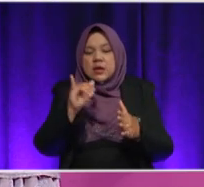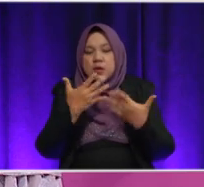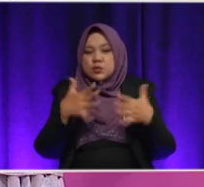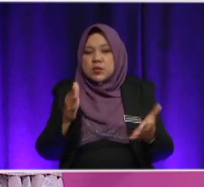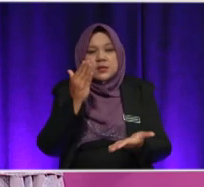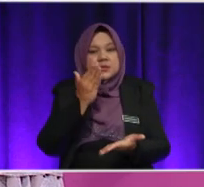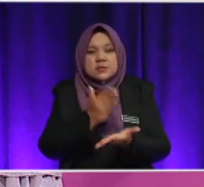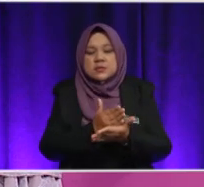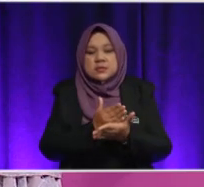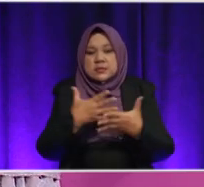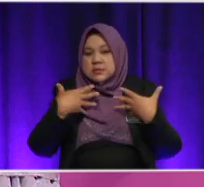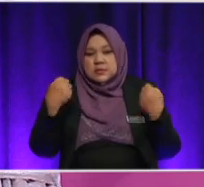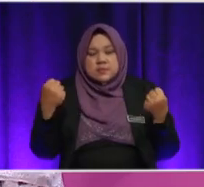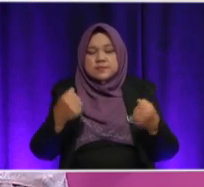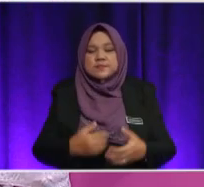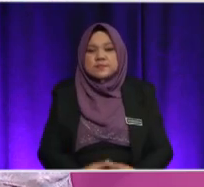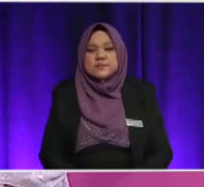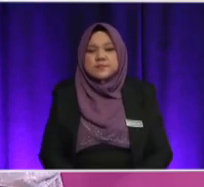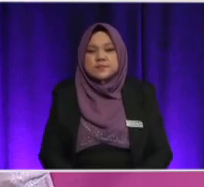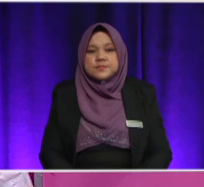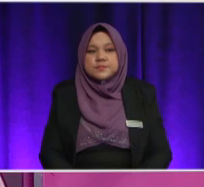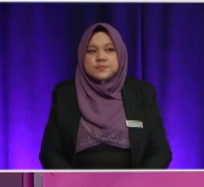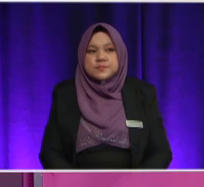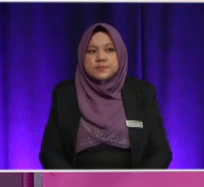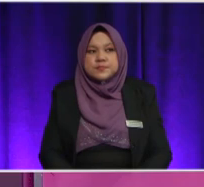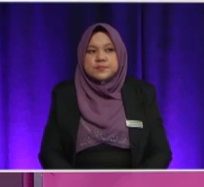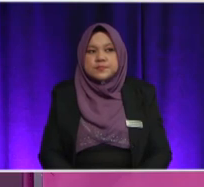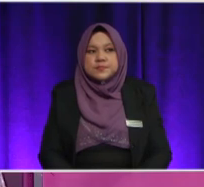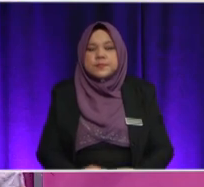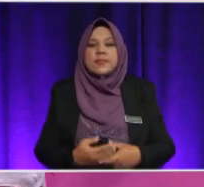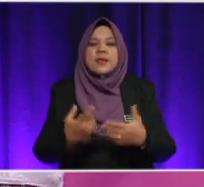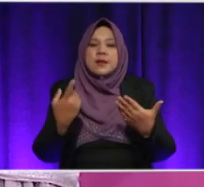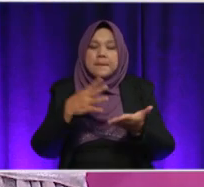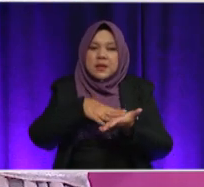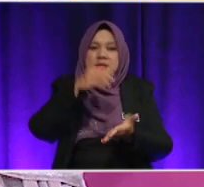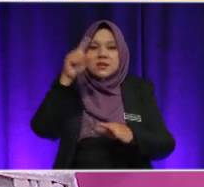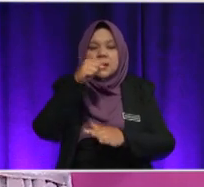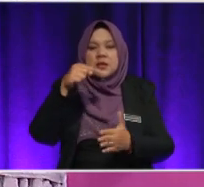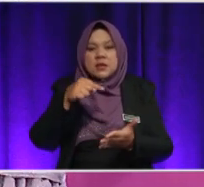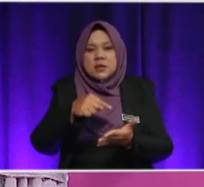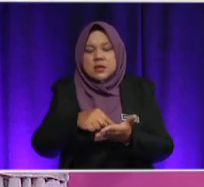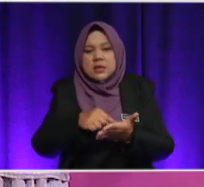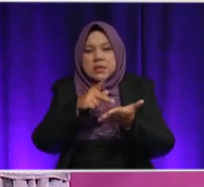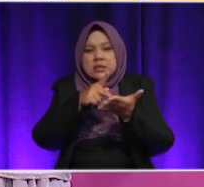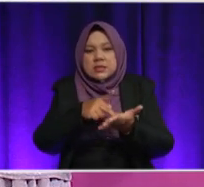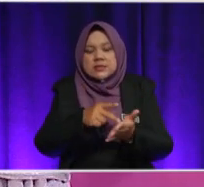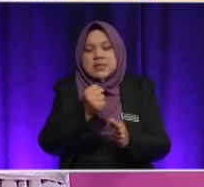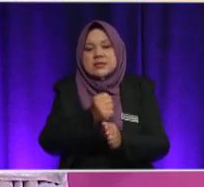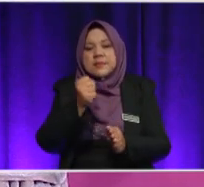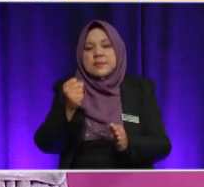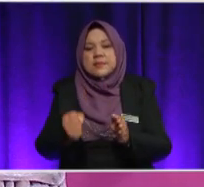jangan lagi ambil pembelajaran kita pada hari ini kesan sampingan